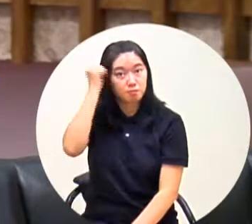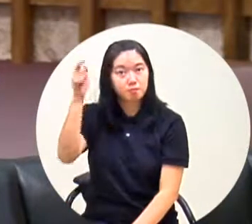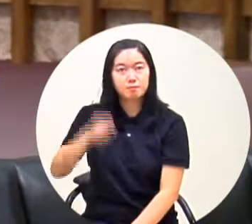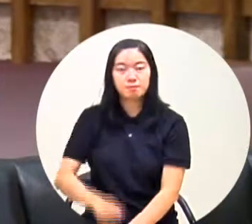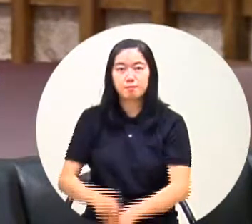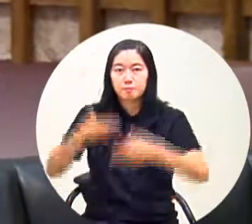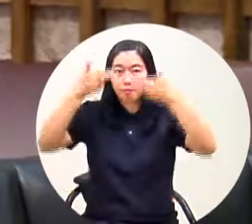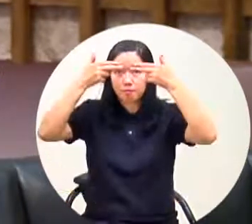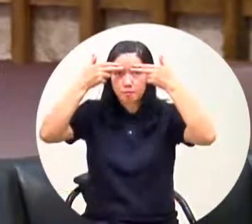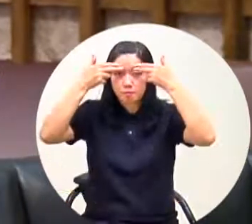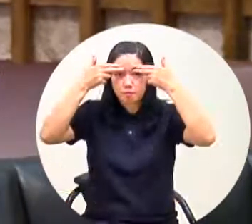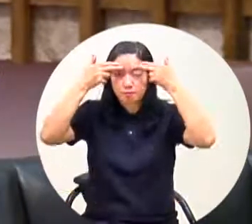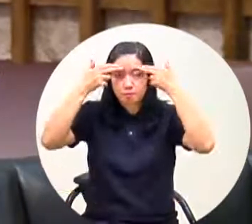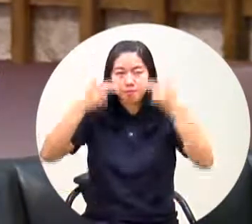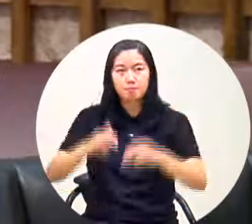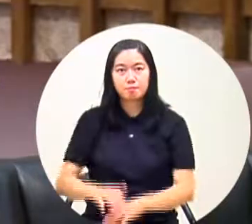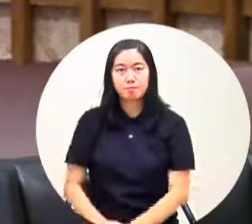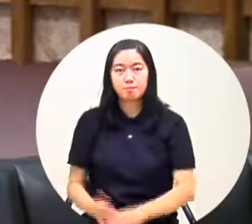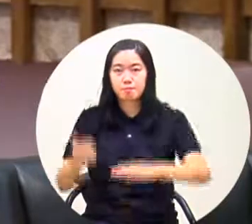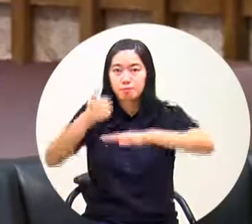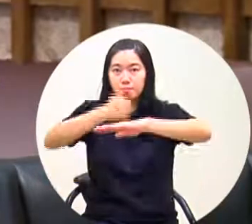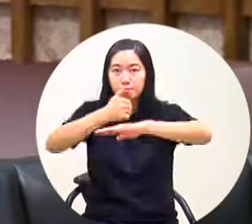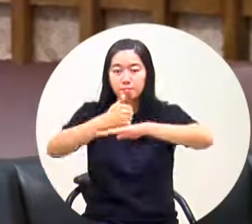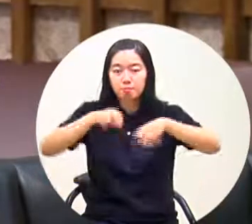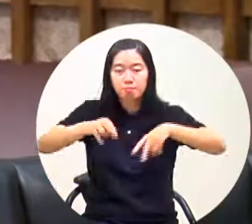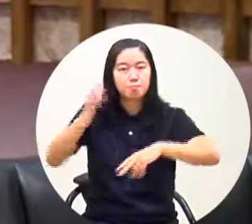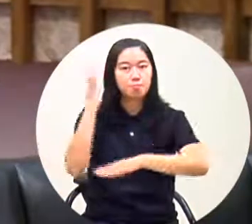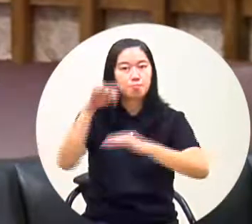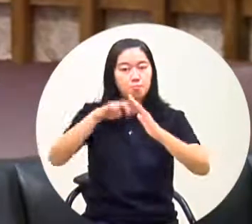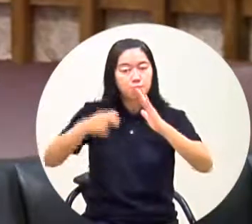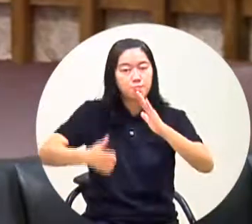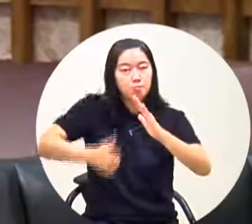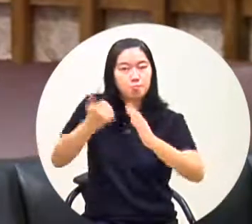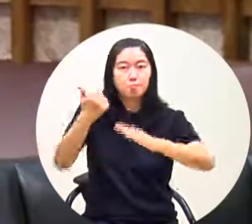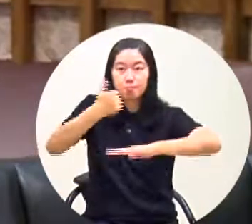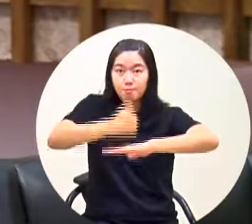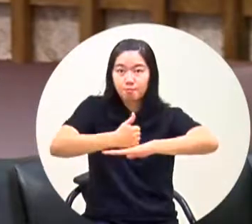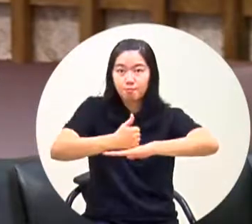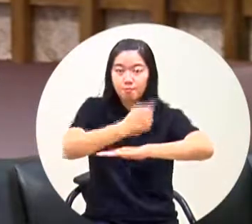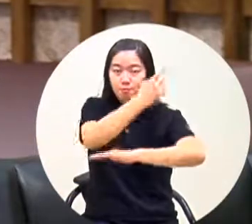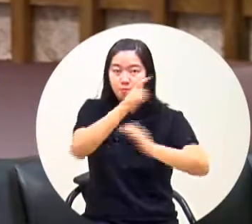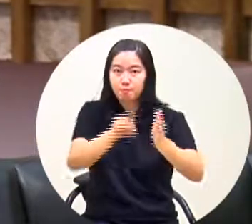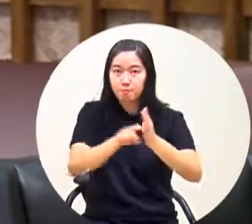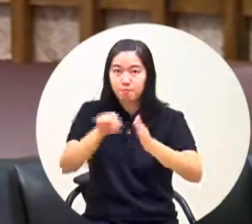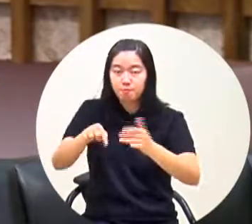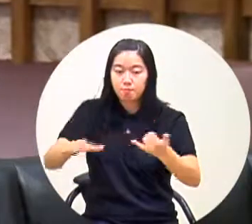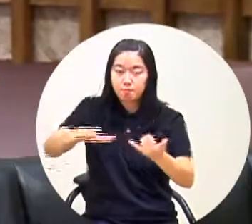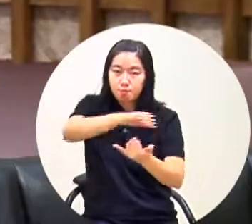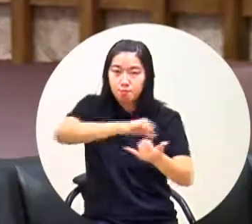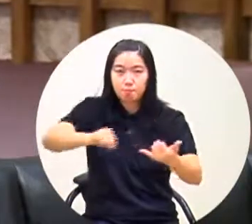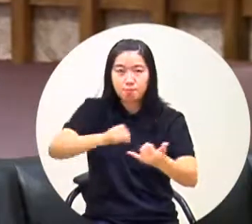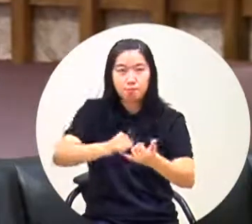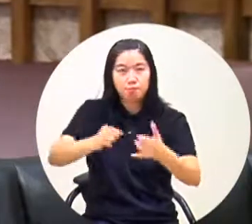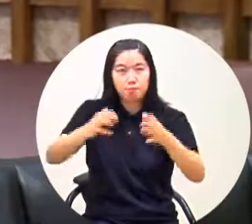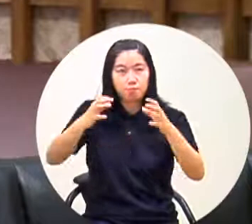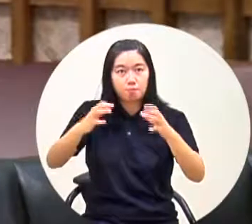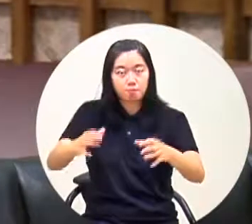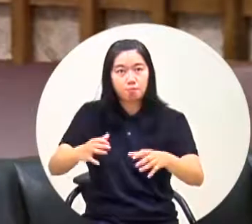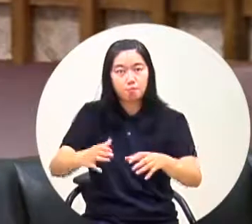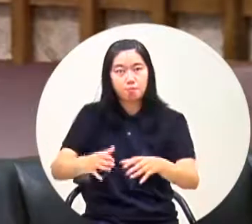任安尼即个行政院长的时阵吼，伊阵啊按算讲要伫全国啊建